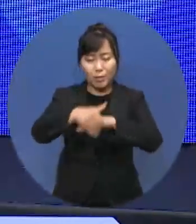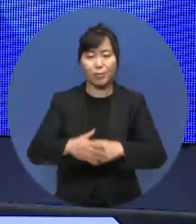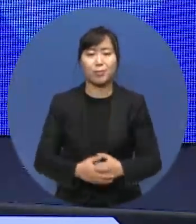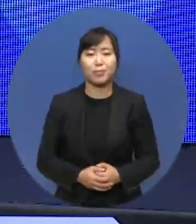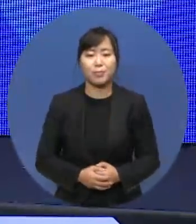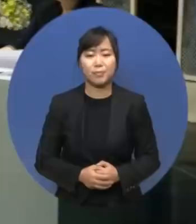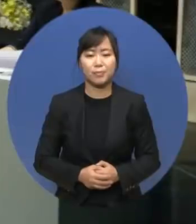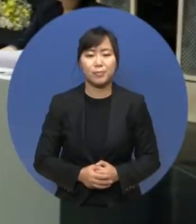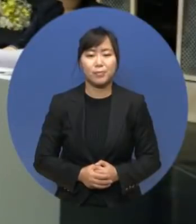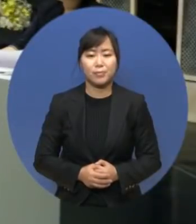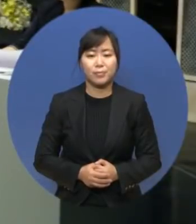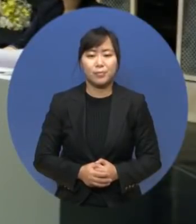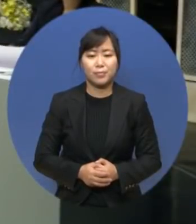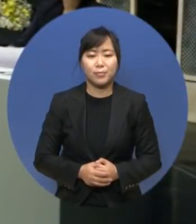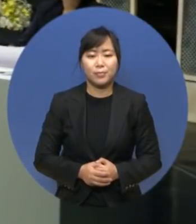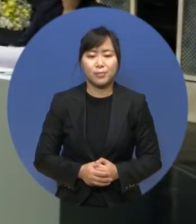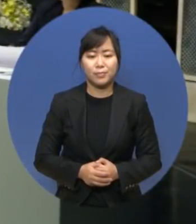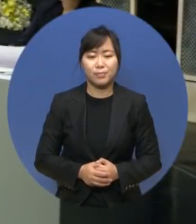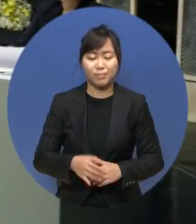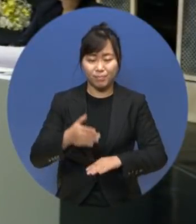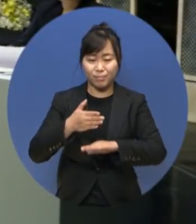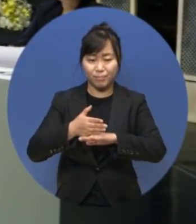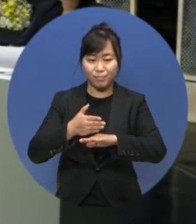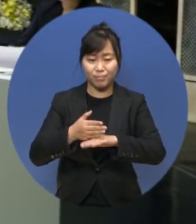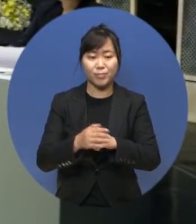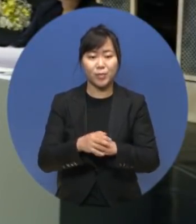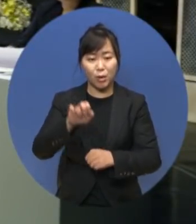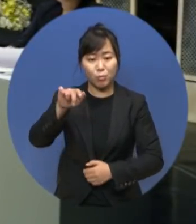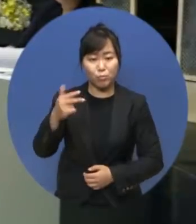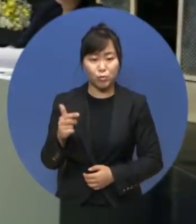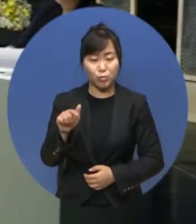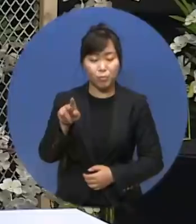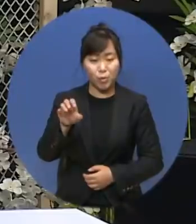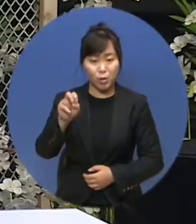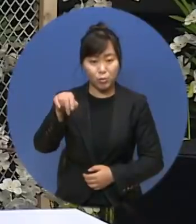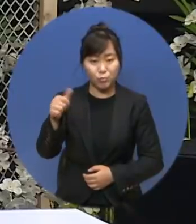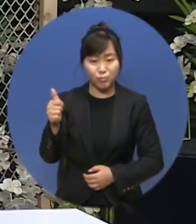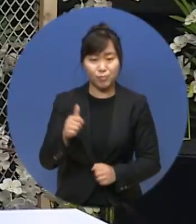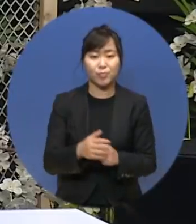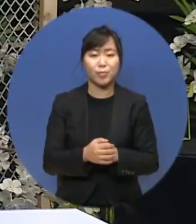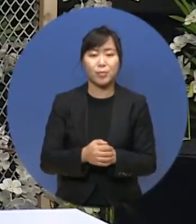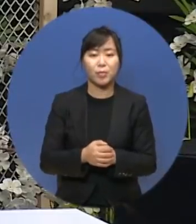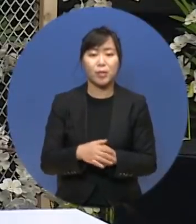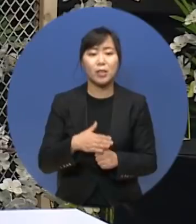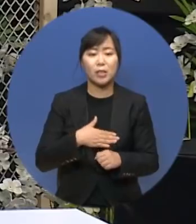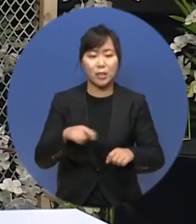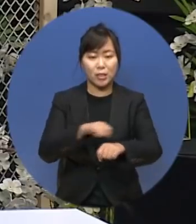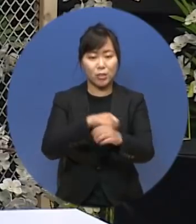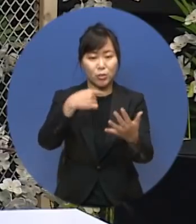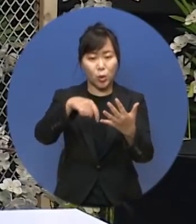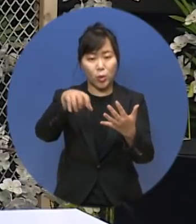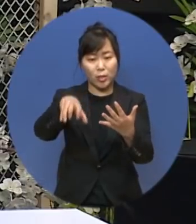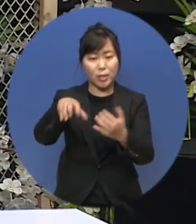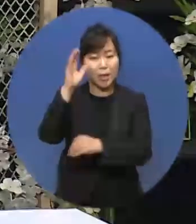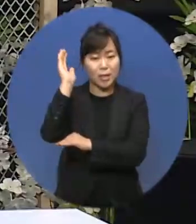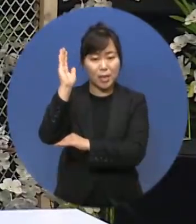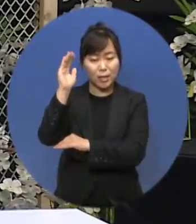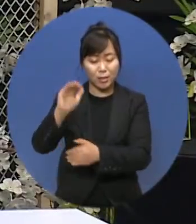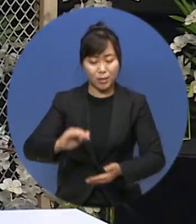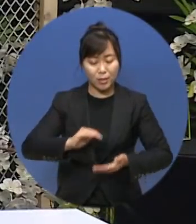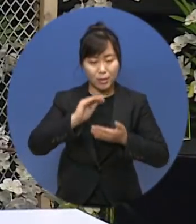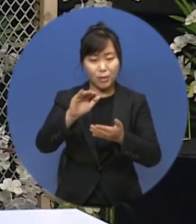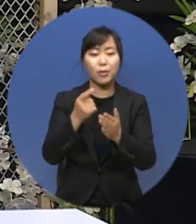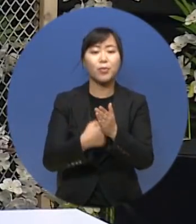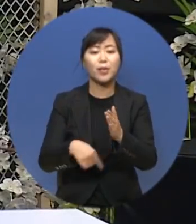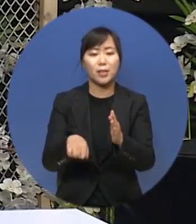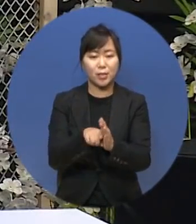예정입니다. 네, 감사합니다. 문병수 장학사님. 예, 저는 특수교육 현장의 이야기를